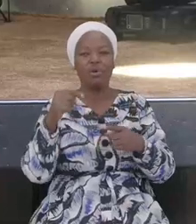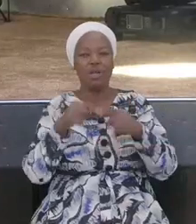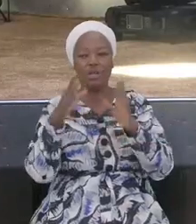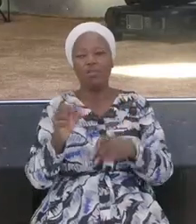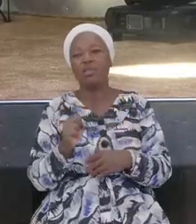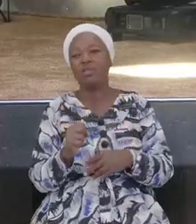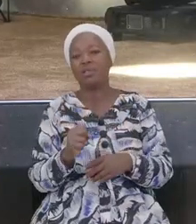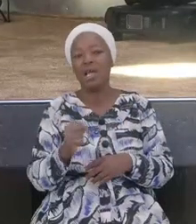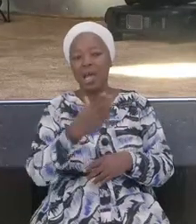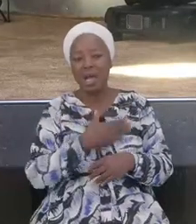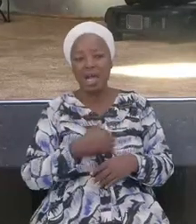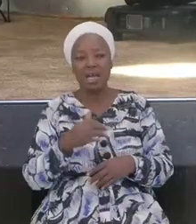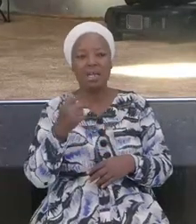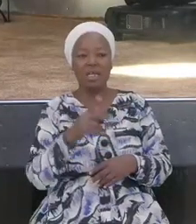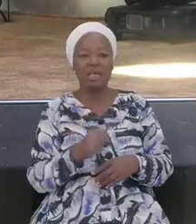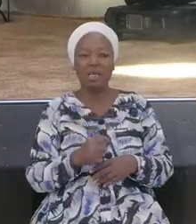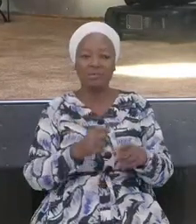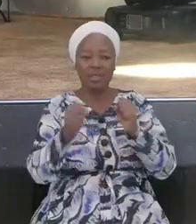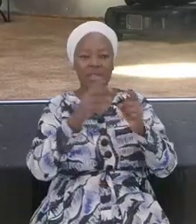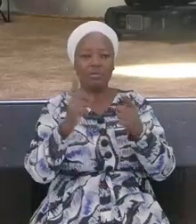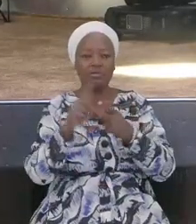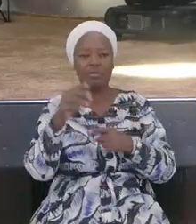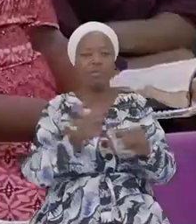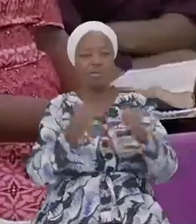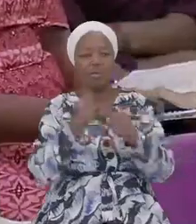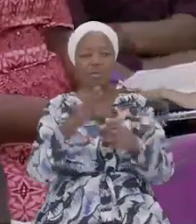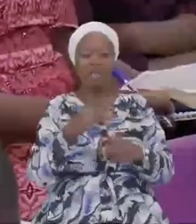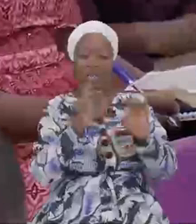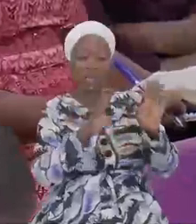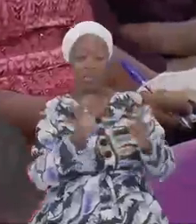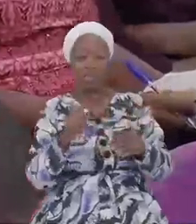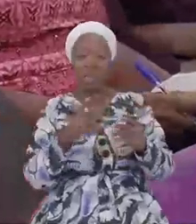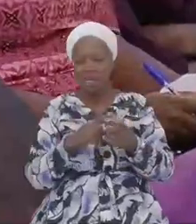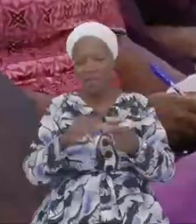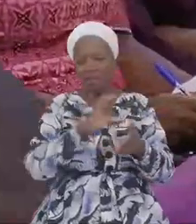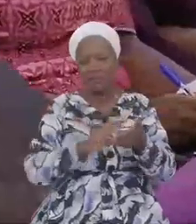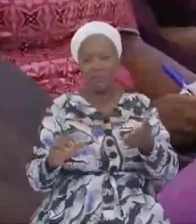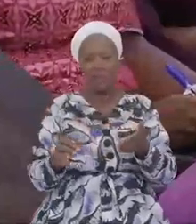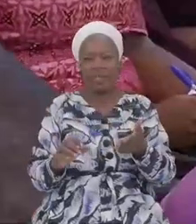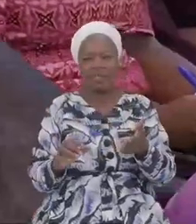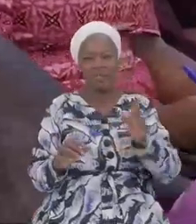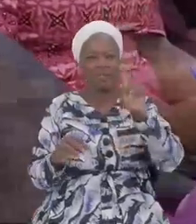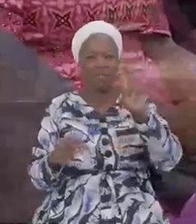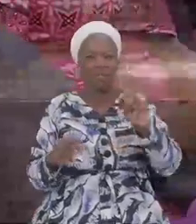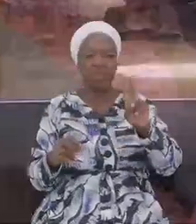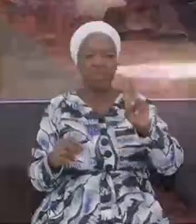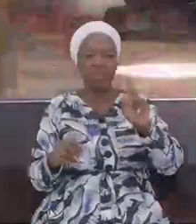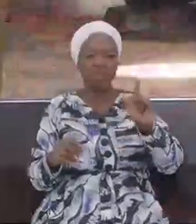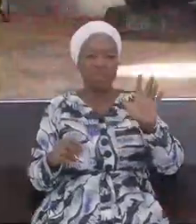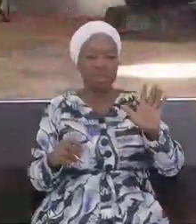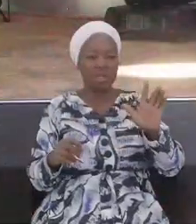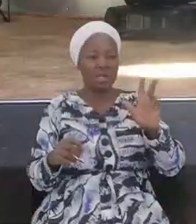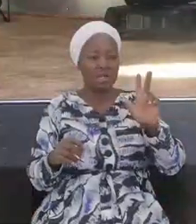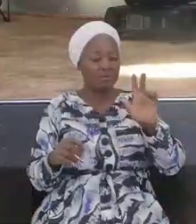et l'adversaire de tes adversaires. Verset 23. Dans le verset 23,